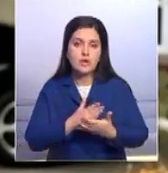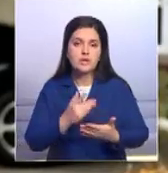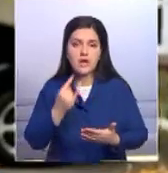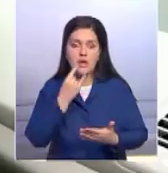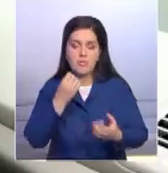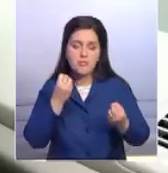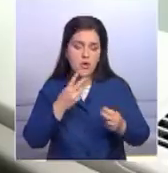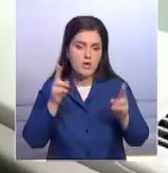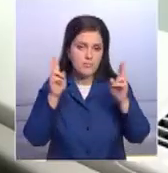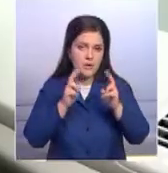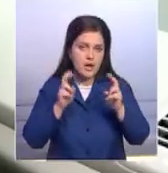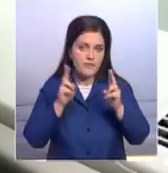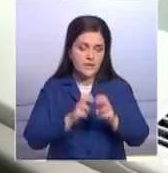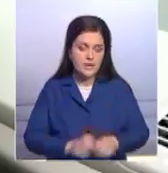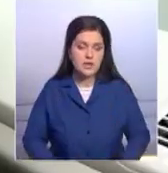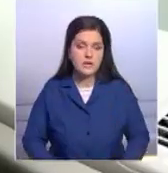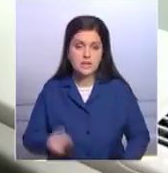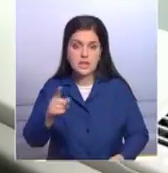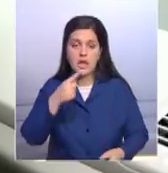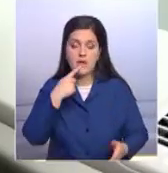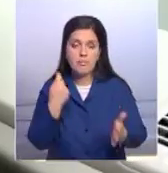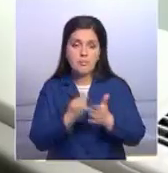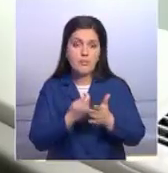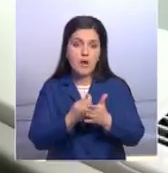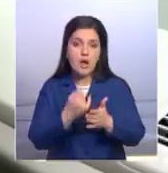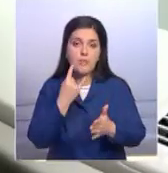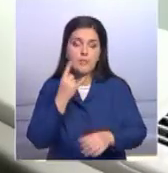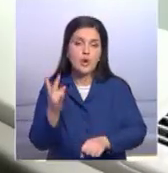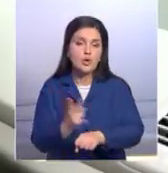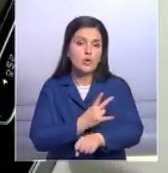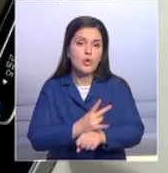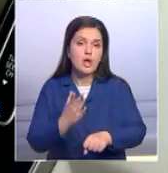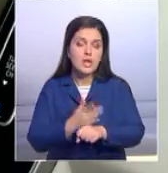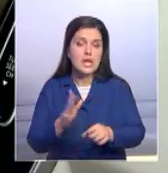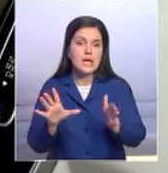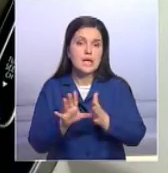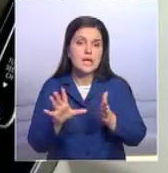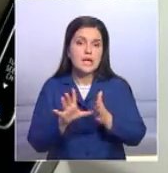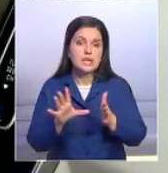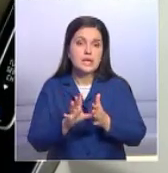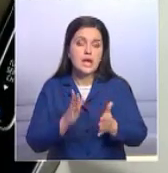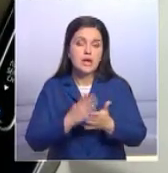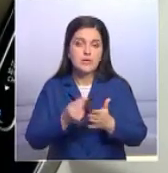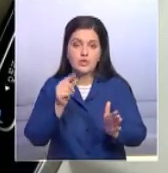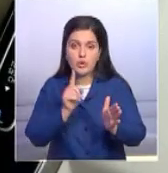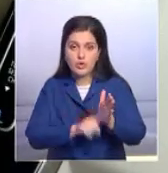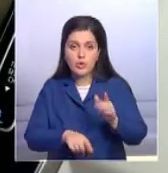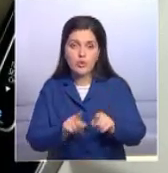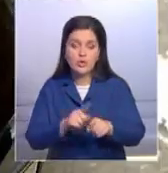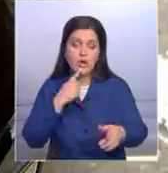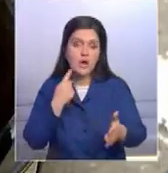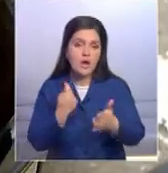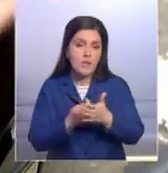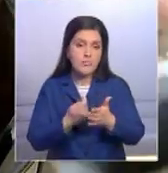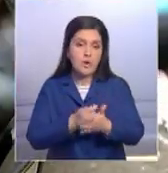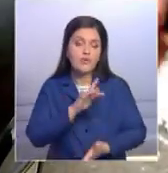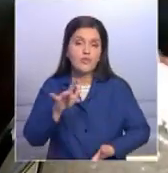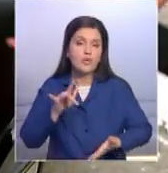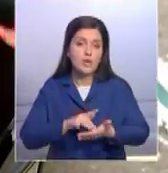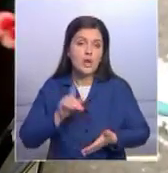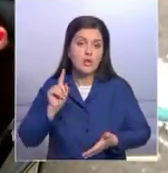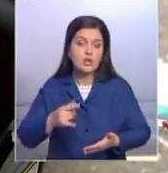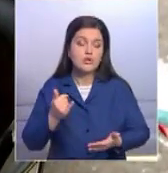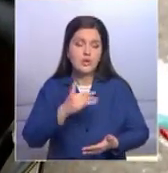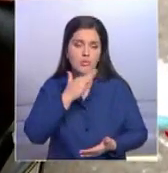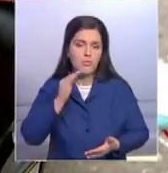смотрится ходовая. Полина заряжает свое авто чаще всего ночью, когда электроэнергия дешевле. Также иногда подкармливает машину в городе. В последнее время